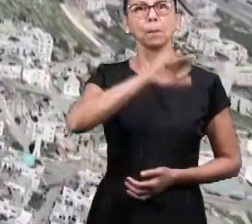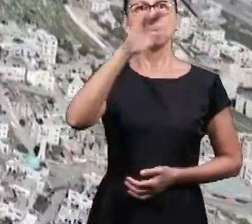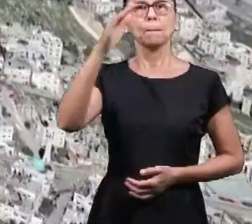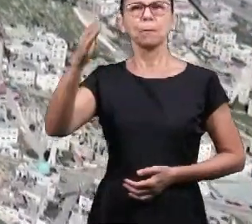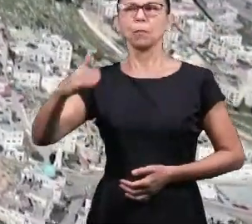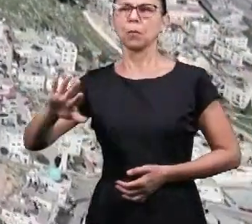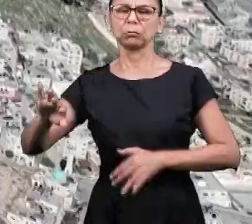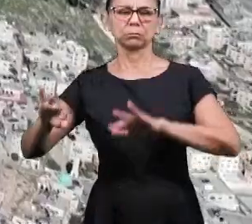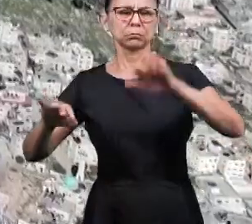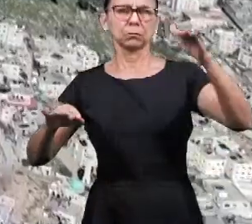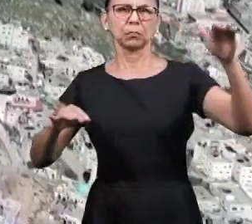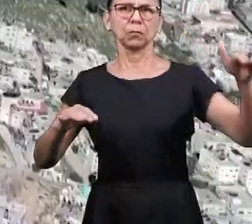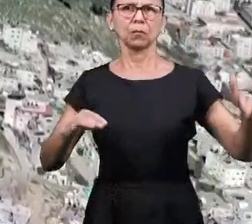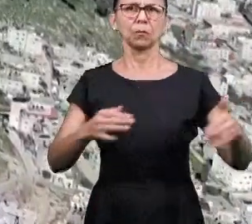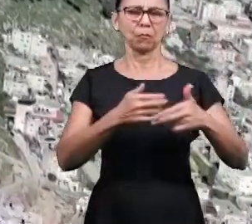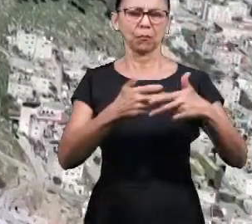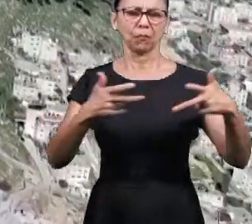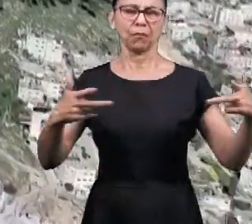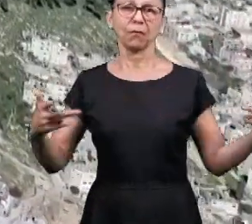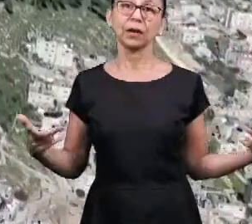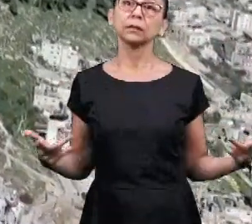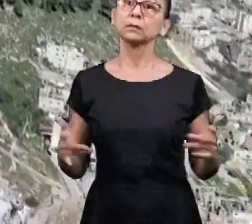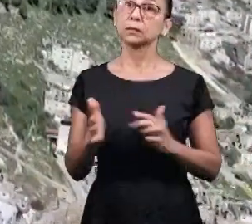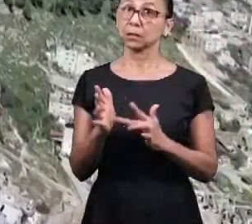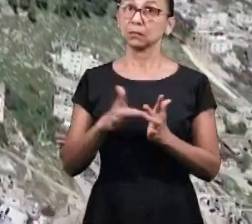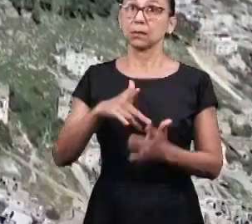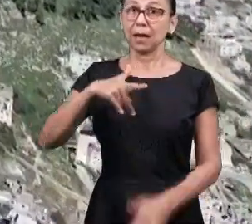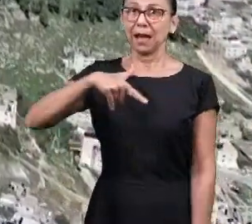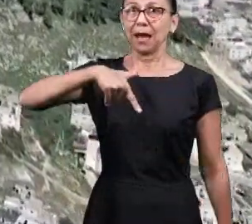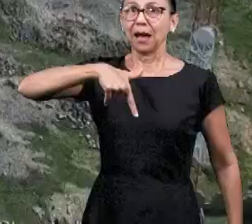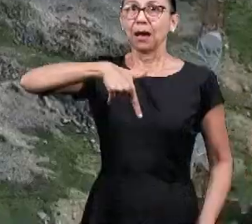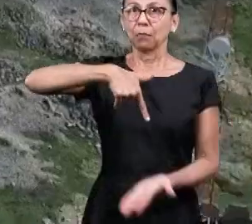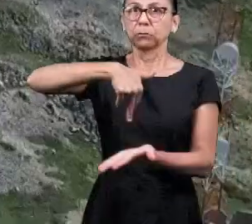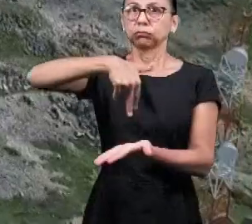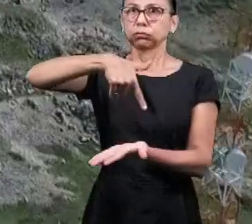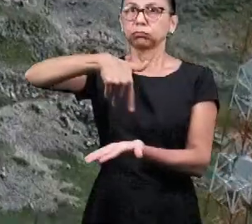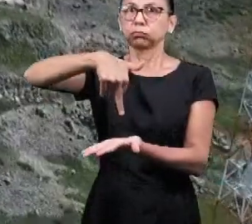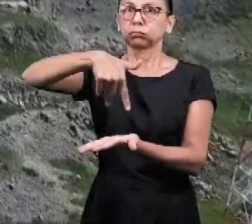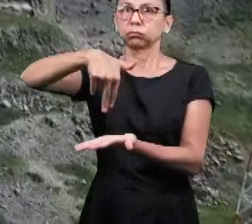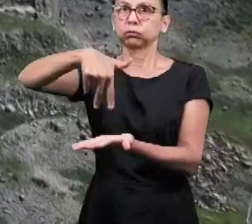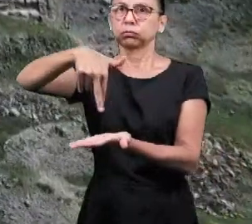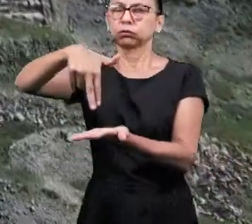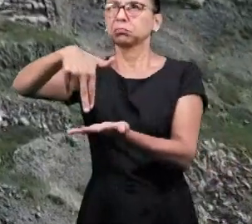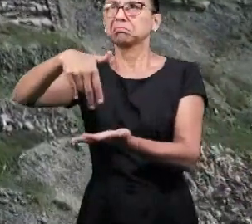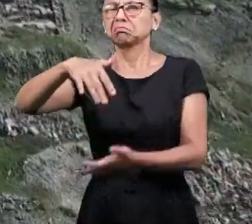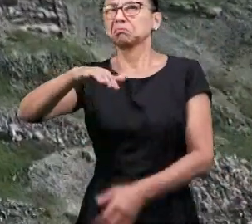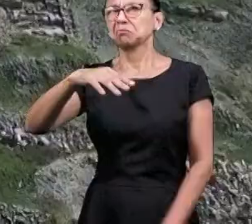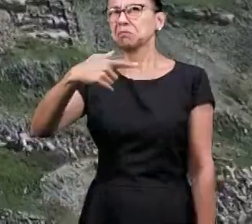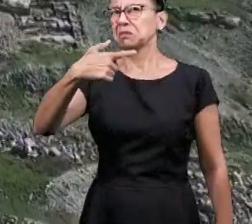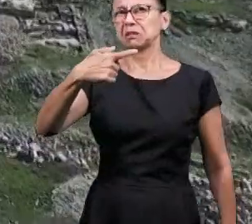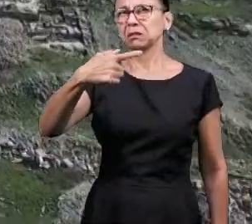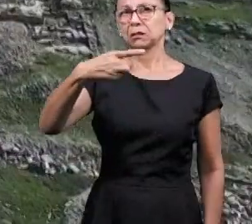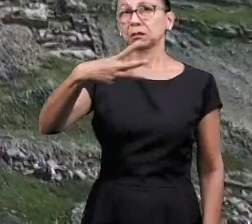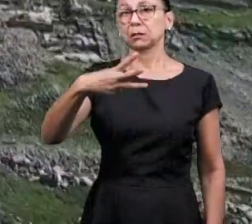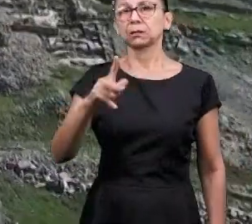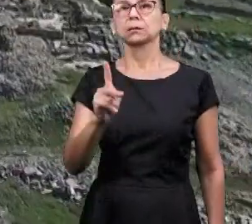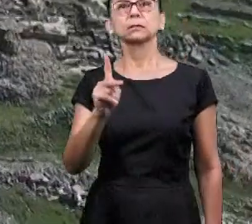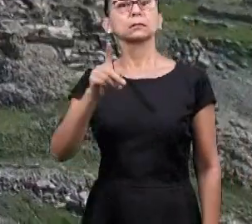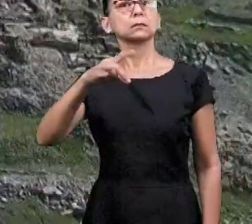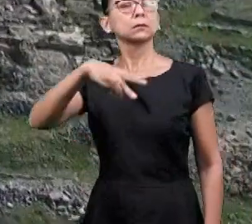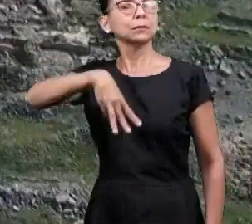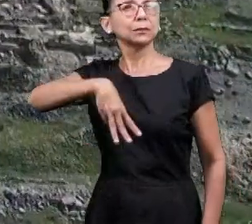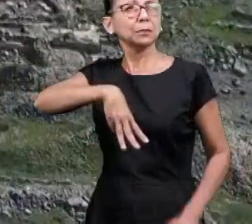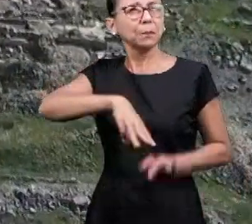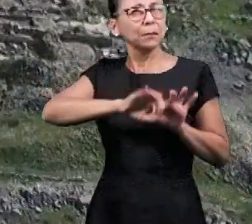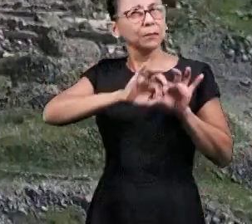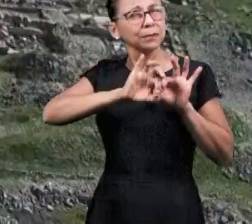entre les monts Gérizim et Ébal. Donc, on peut voir dans les jours d'aujourd'hui